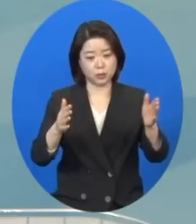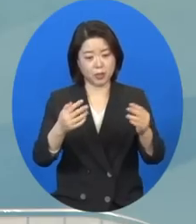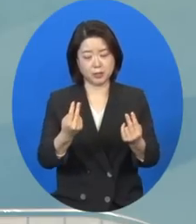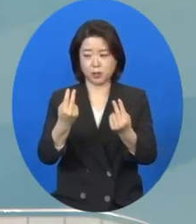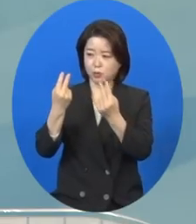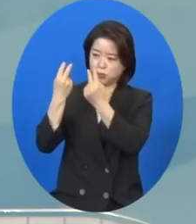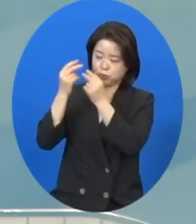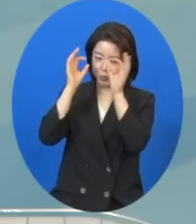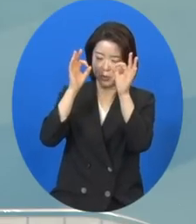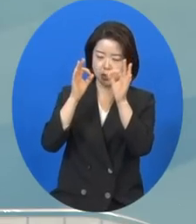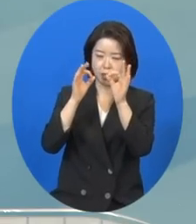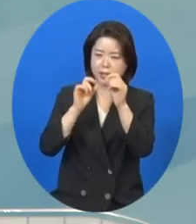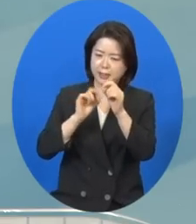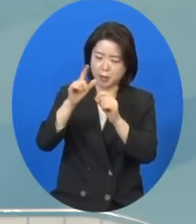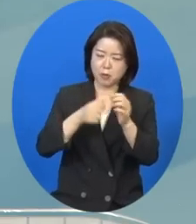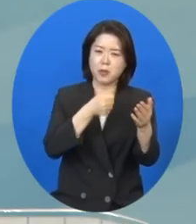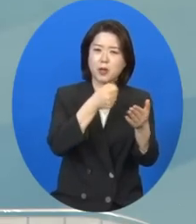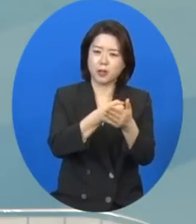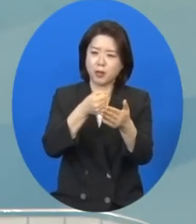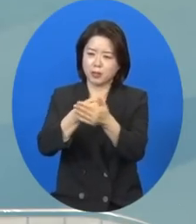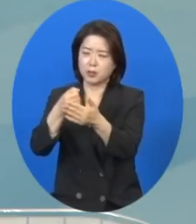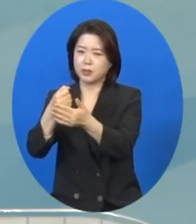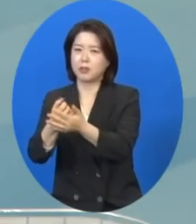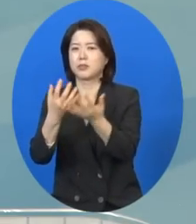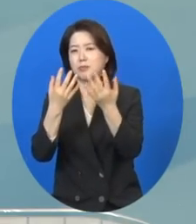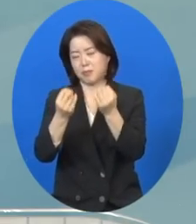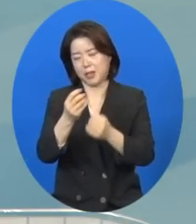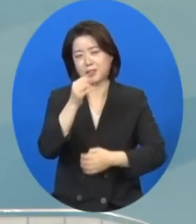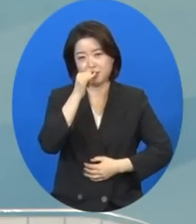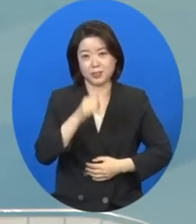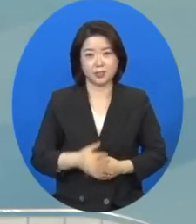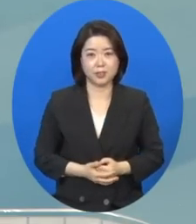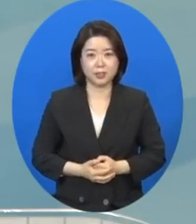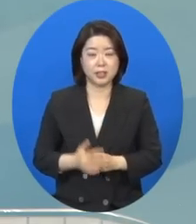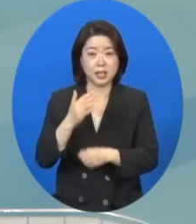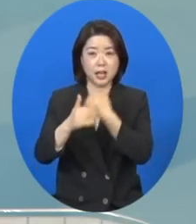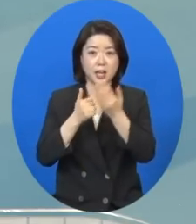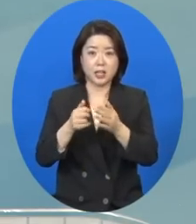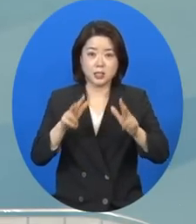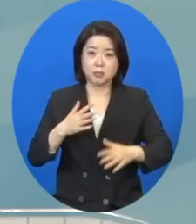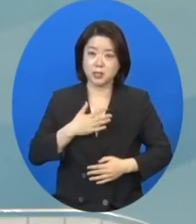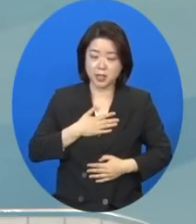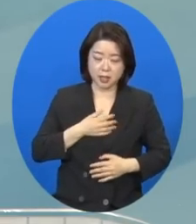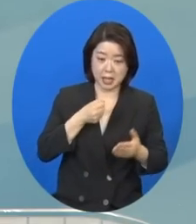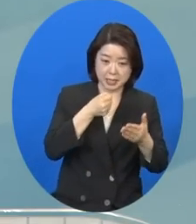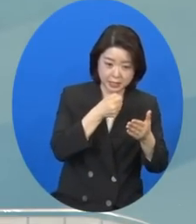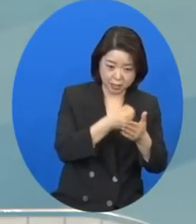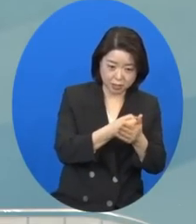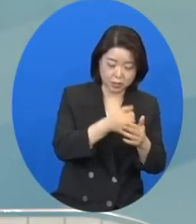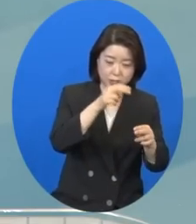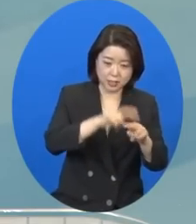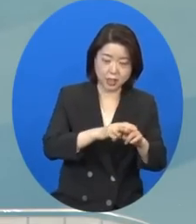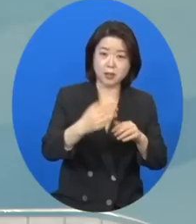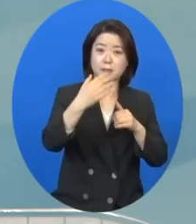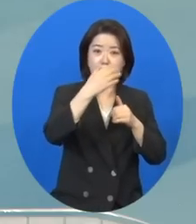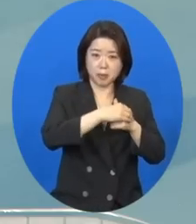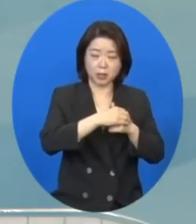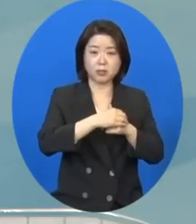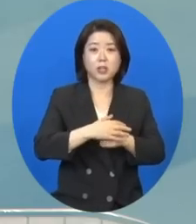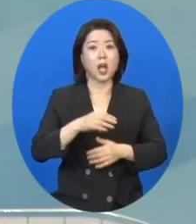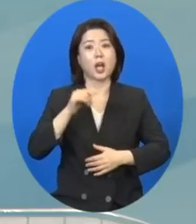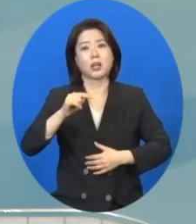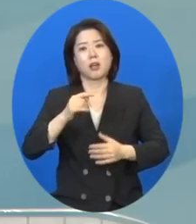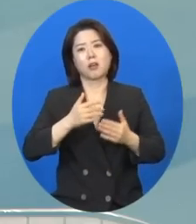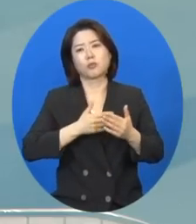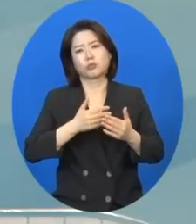주로 결정하는 일들이 참 많더군요 하나님이 너희에게 지금 결정을 잘해 주셨는데 그것이 참 두려운 마음이 들었습니다